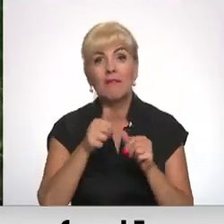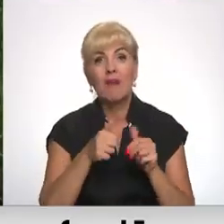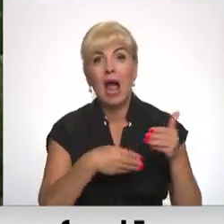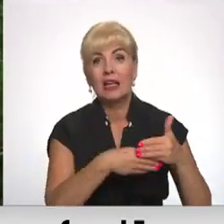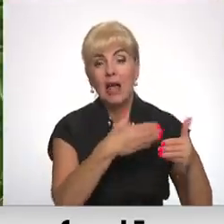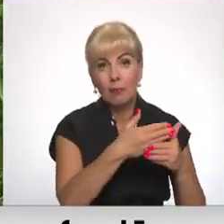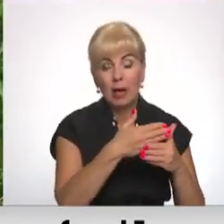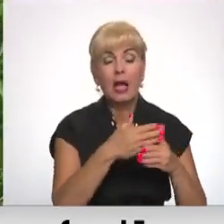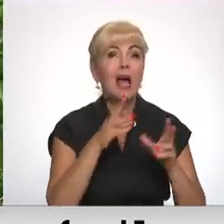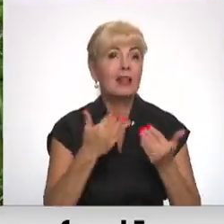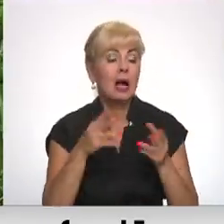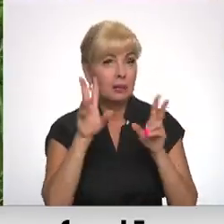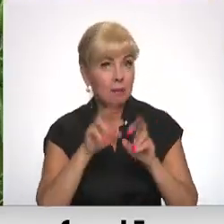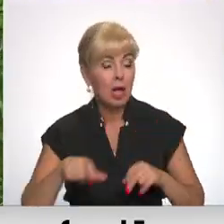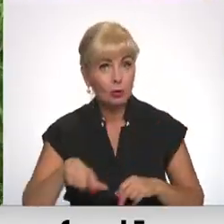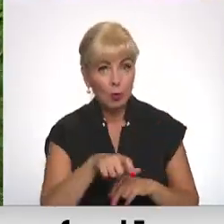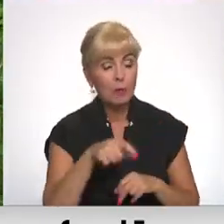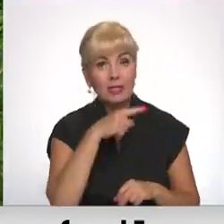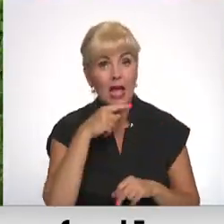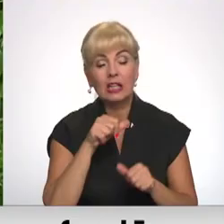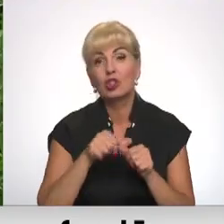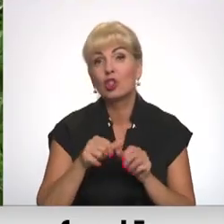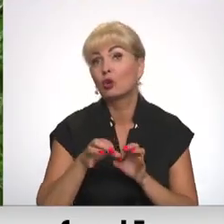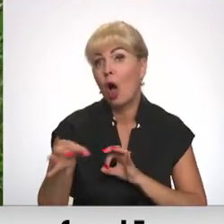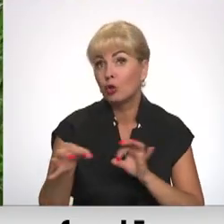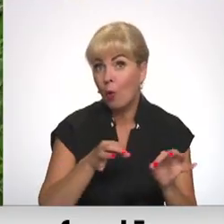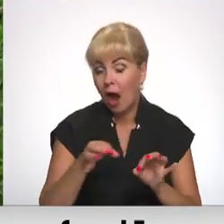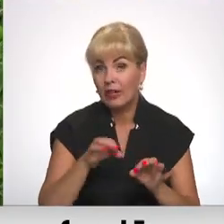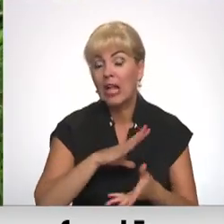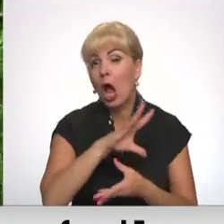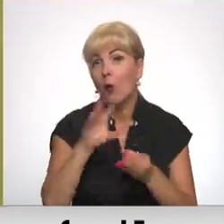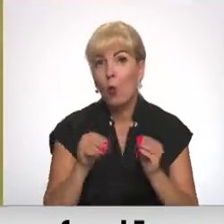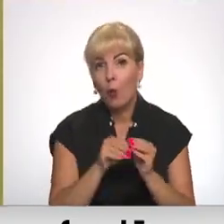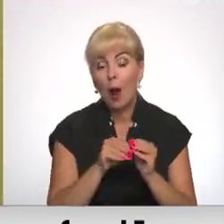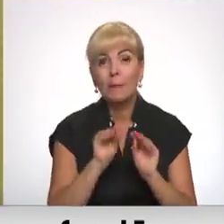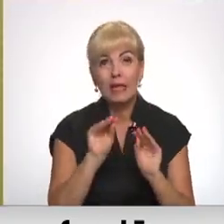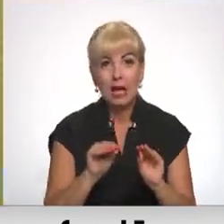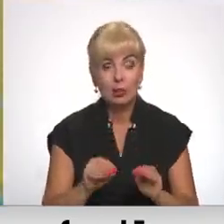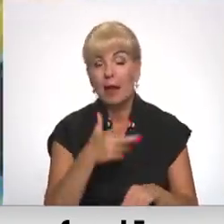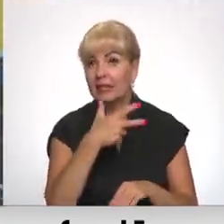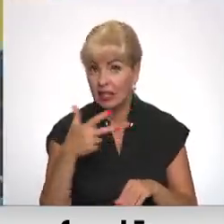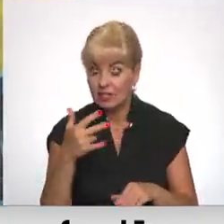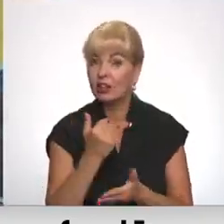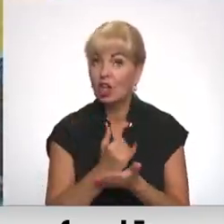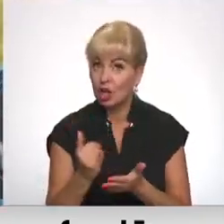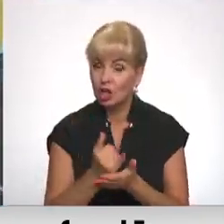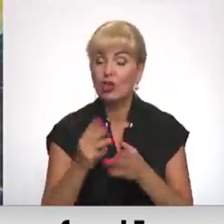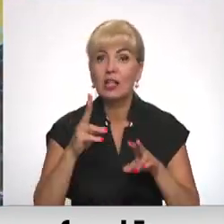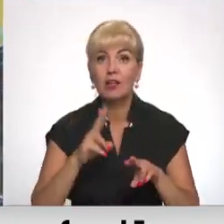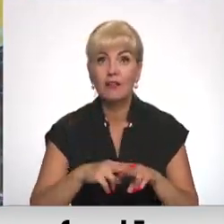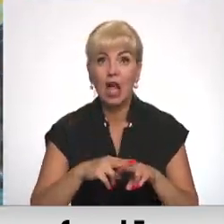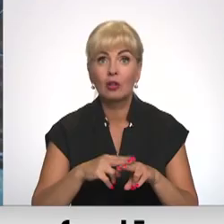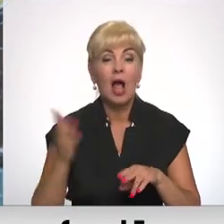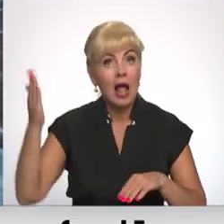upju apsekošana. Cēs un Siguldas novada teritorijās kopā iezīmētas aptuveni 300 tīrīšanas vietas. No Lētecas